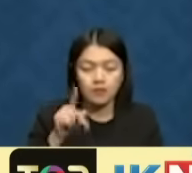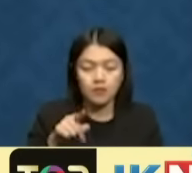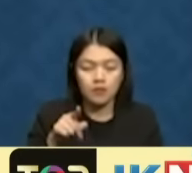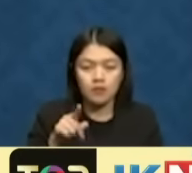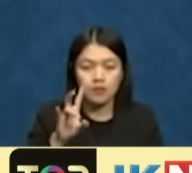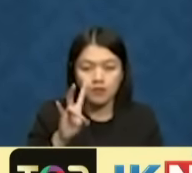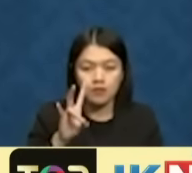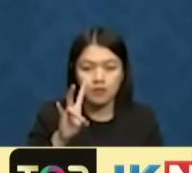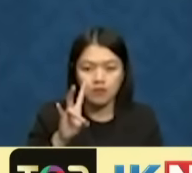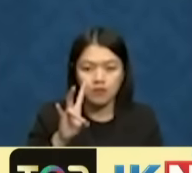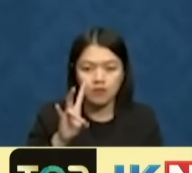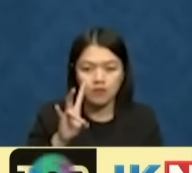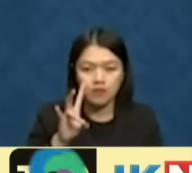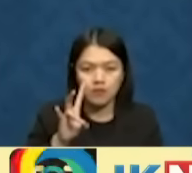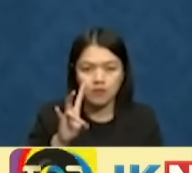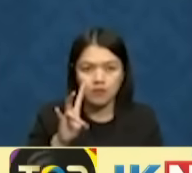11,700